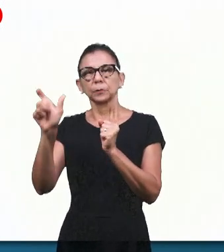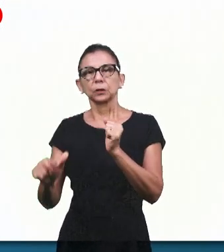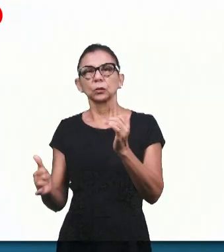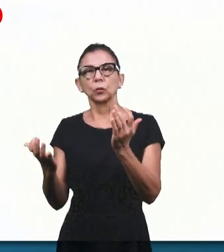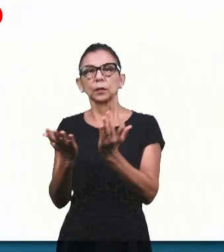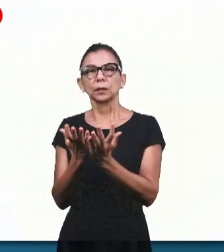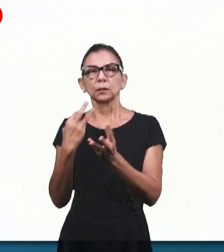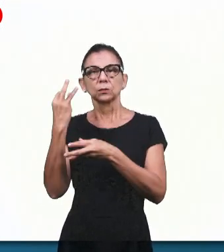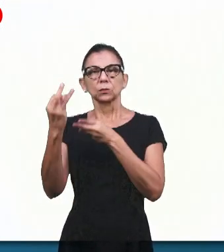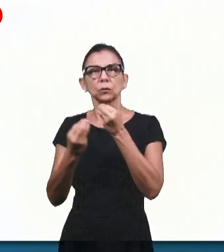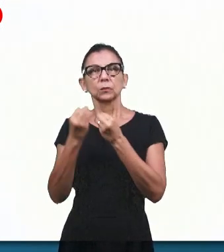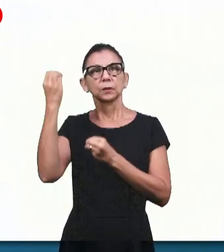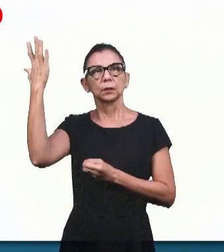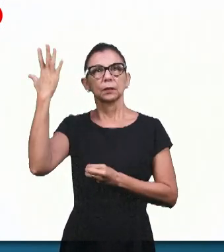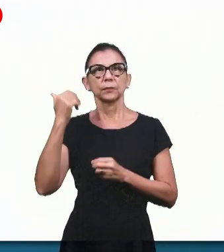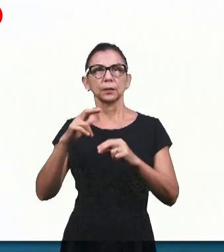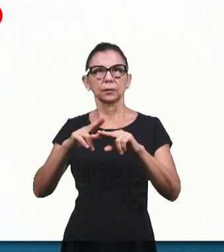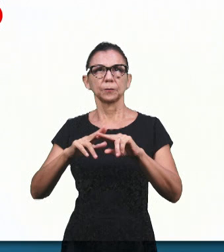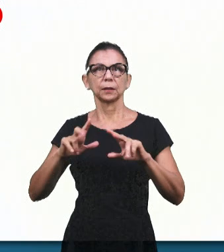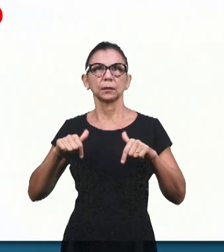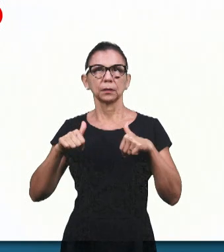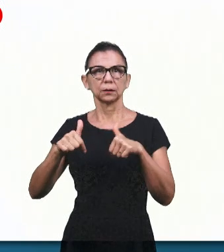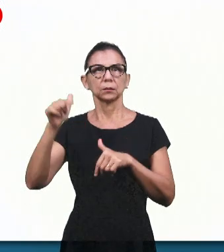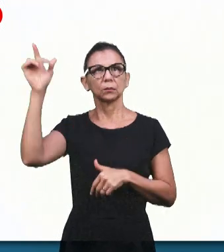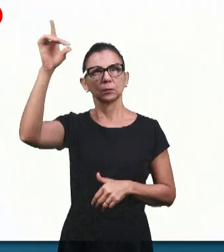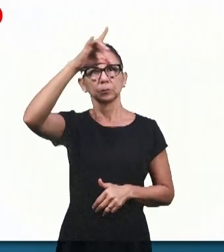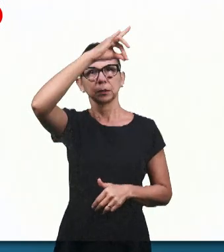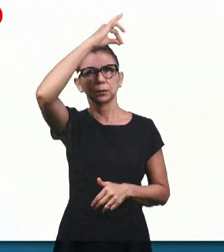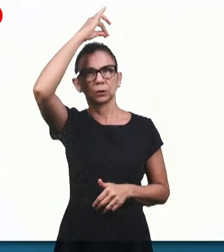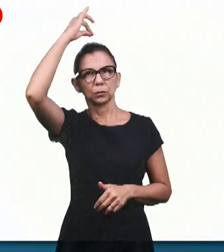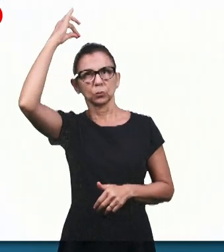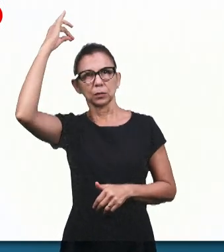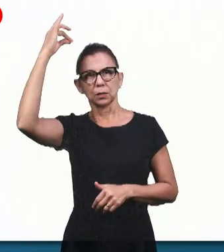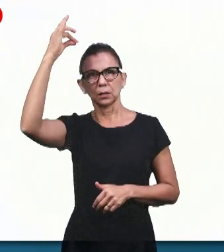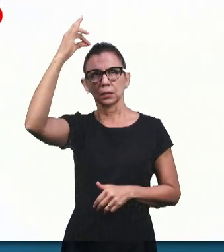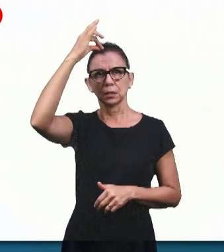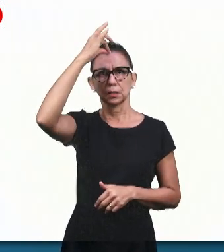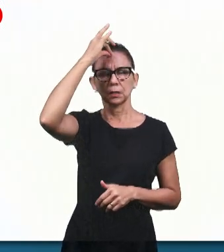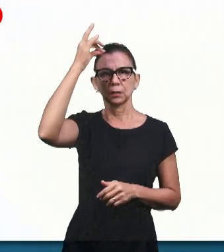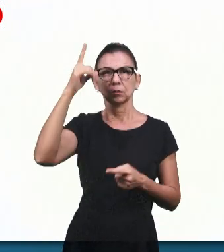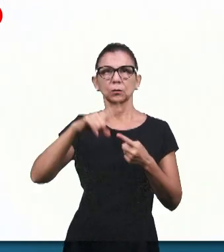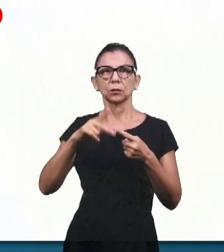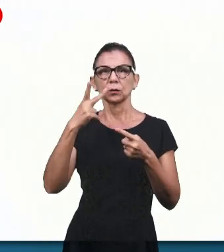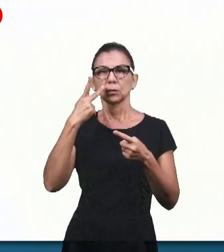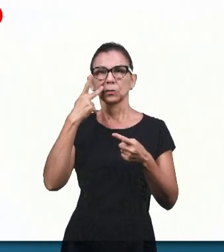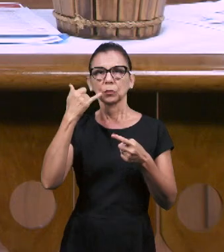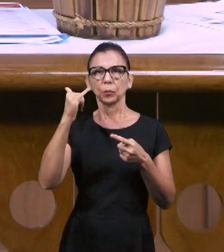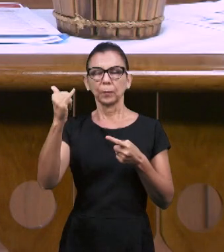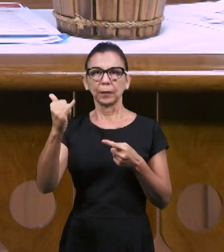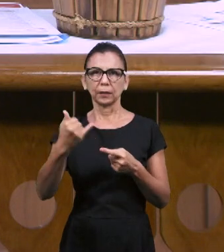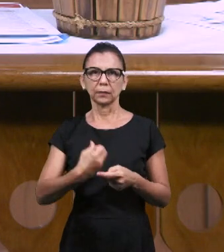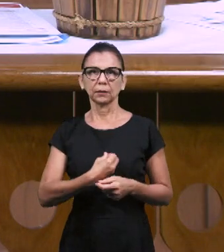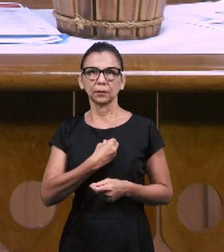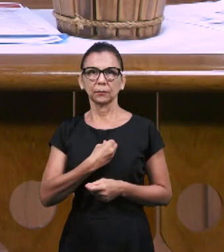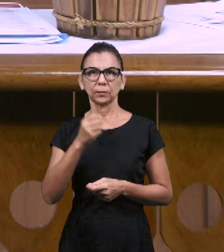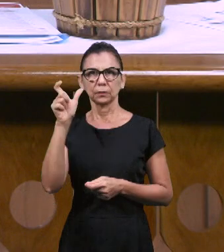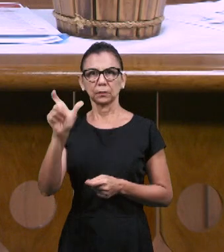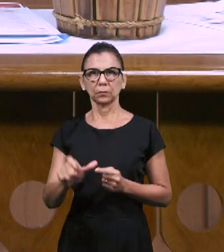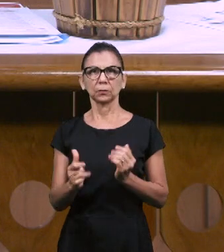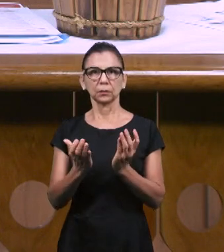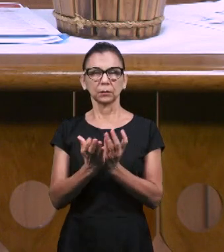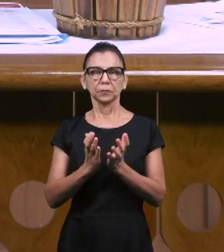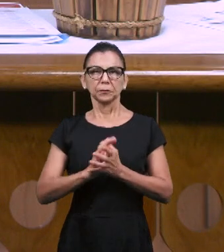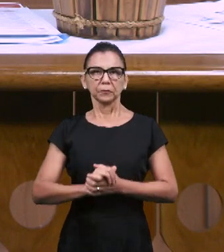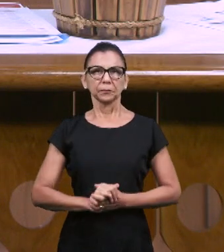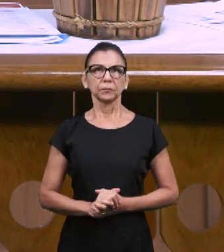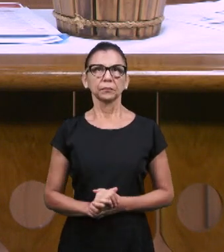dit. Le Saint-Esprit est l'agent de l'opération du Père dans la vie du chrétien. Il y a une autre